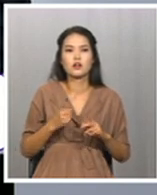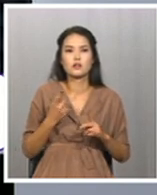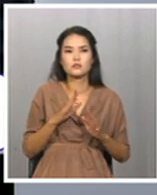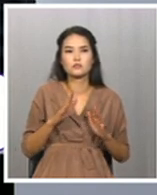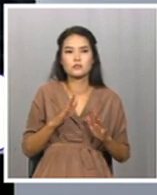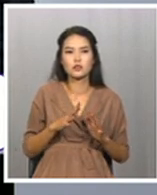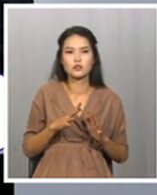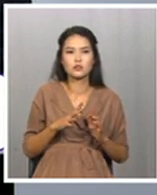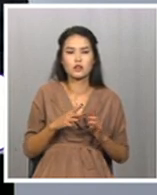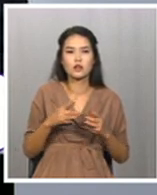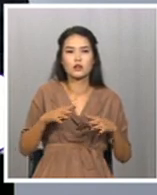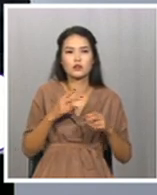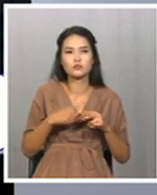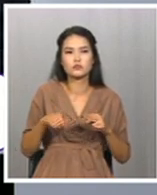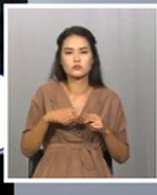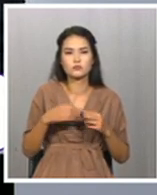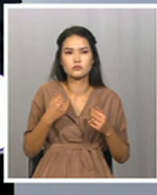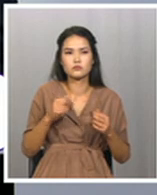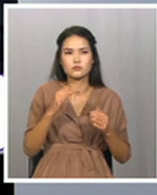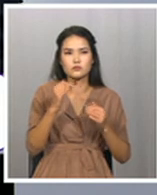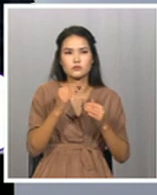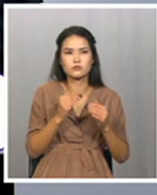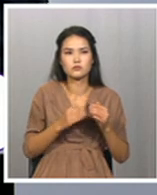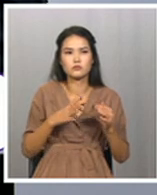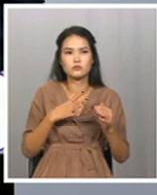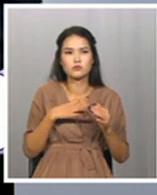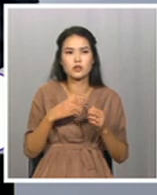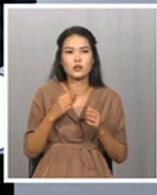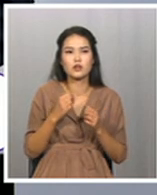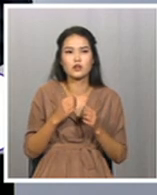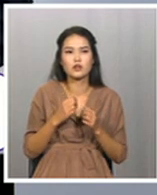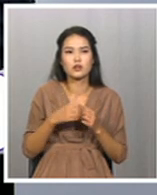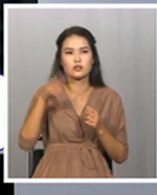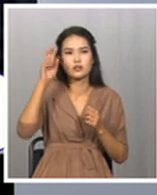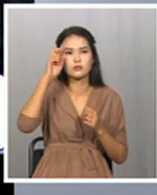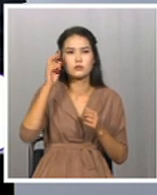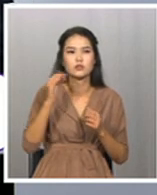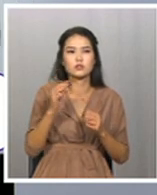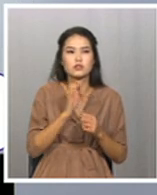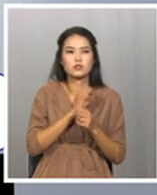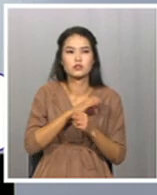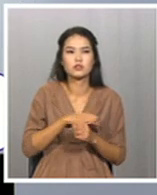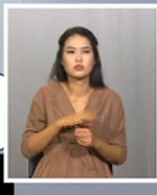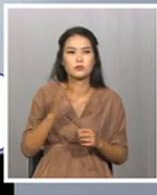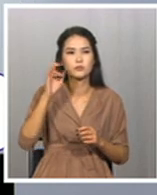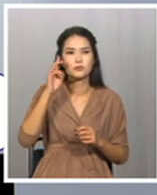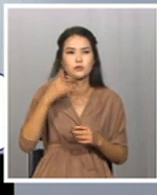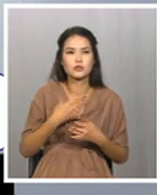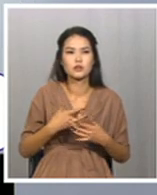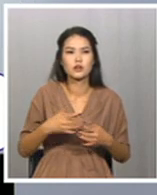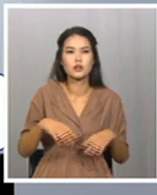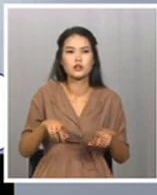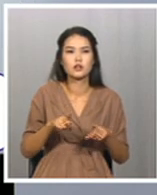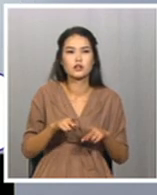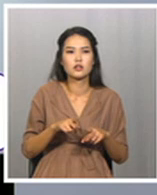бірнеше сатыға төмен түскенін көреміз. Өйткені бұл мемлекеттерді дамыған мемлекеттермен салыстыру мүмкін емес. Осыған сәйкес біздің